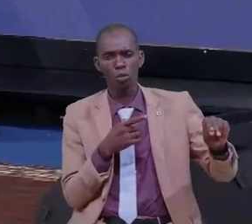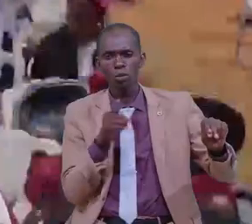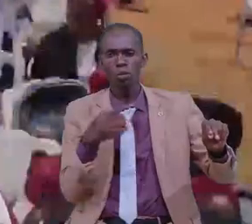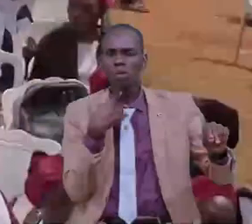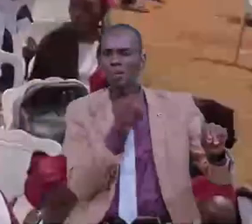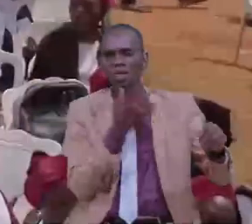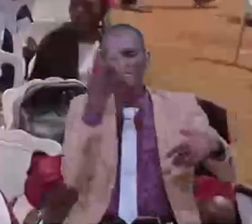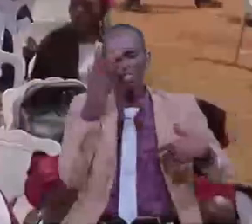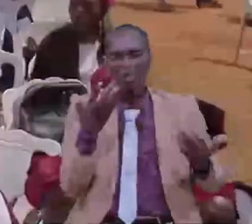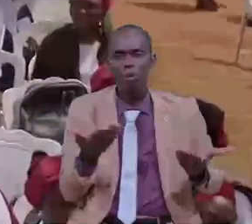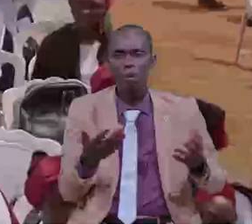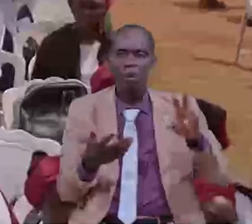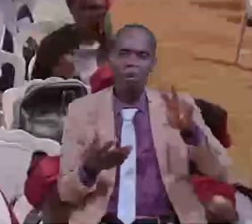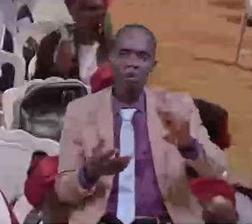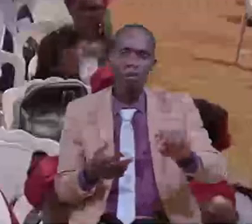non.